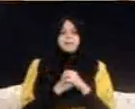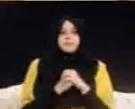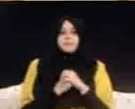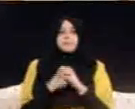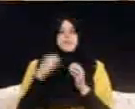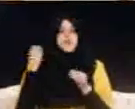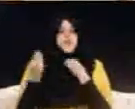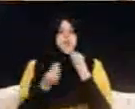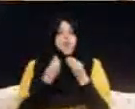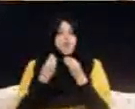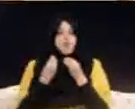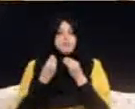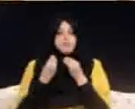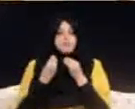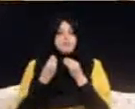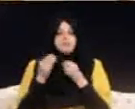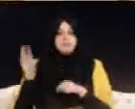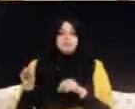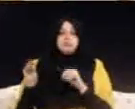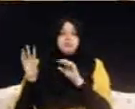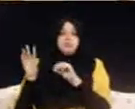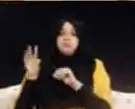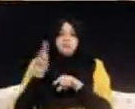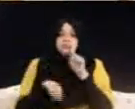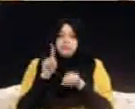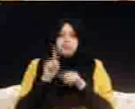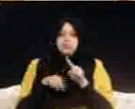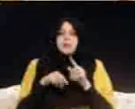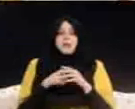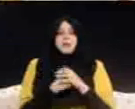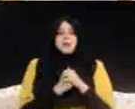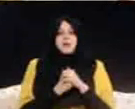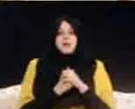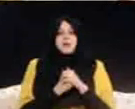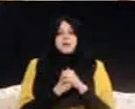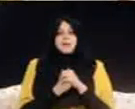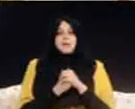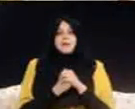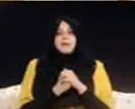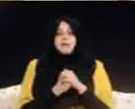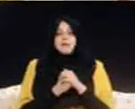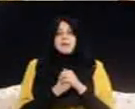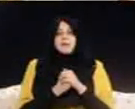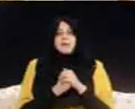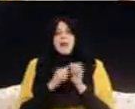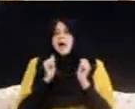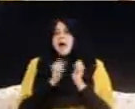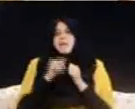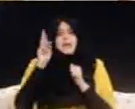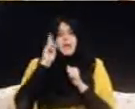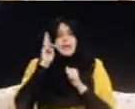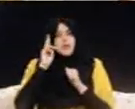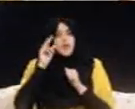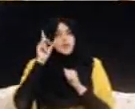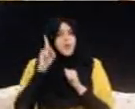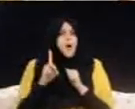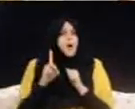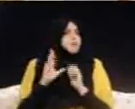أو المنقولات المختلفة، فما كان عن الطريق المشروع فهو مشروع مباح